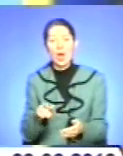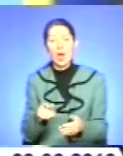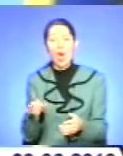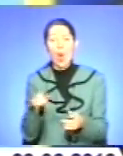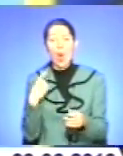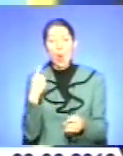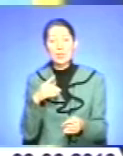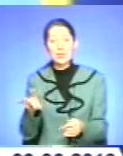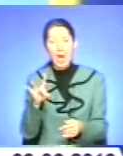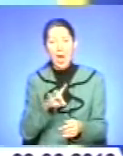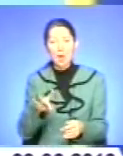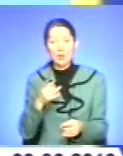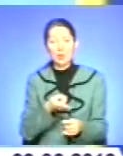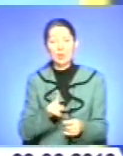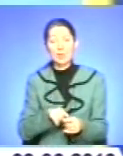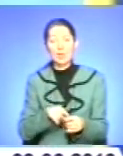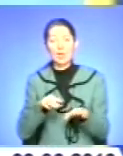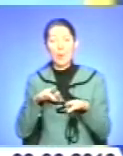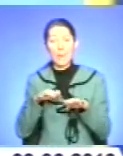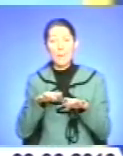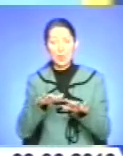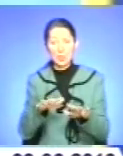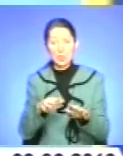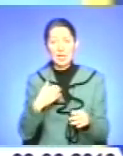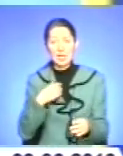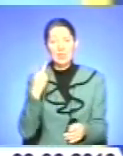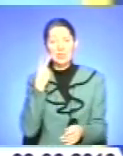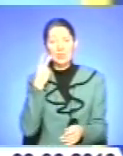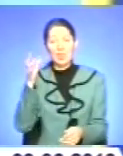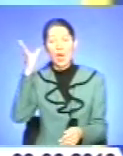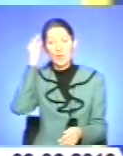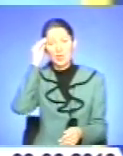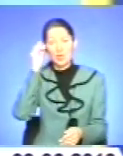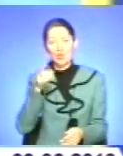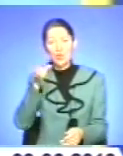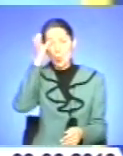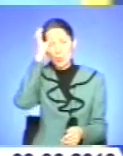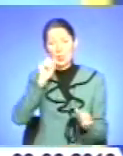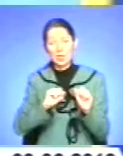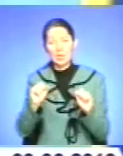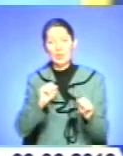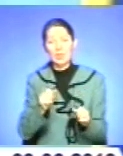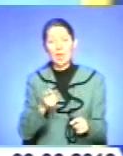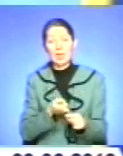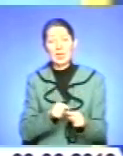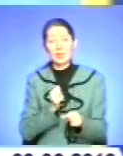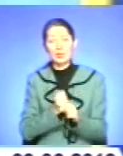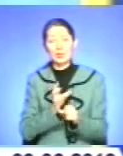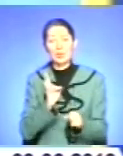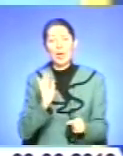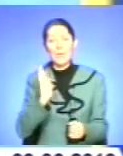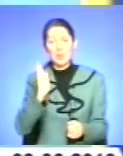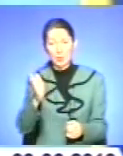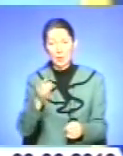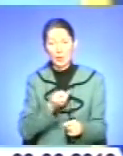райони. Це закономірний процес. І я завжди вважаю, що мудрі ті керівники, які працюють на перспективу, які